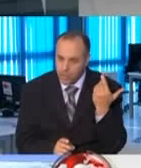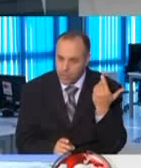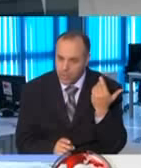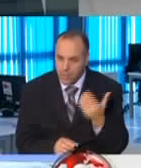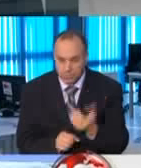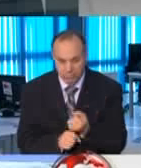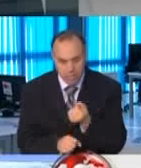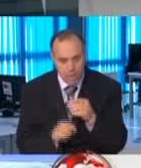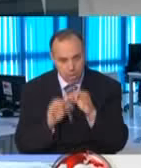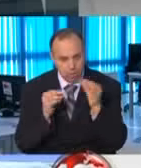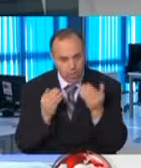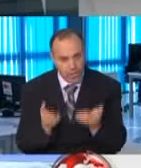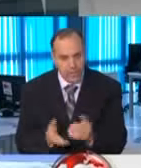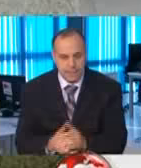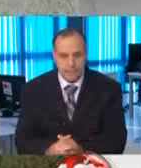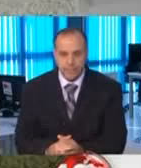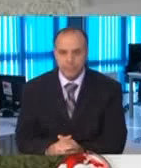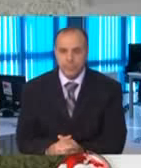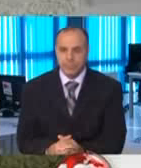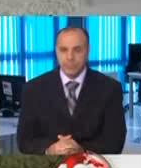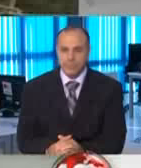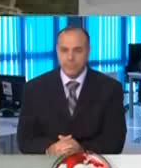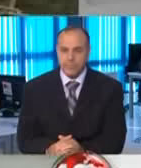لنيل هذه الجائزة.